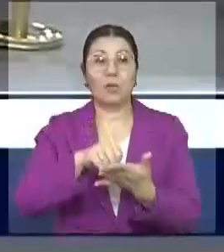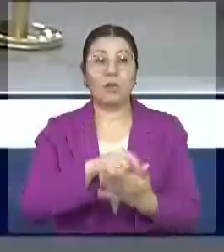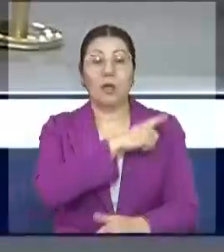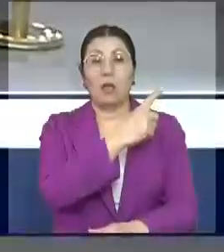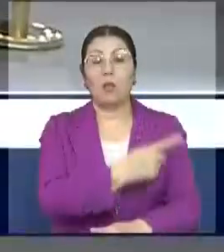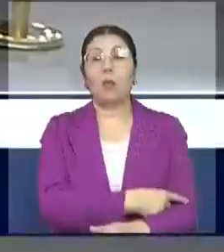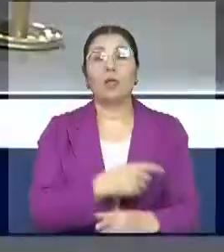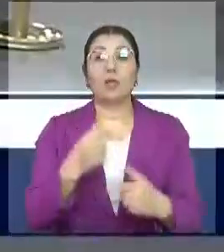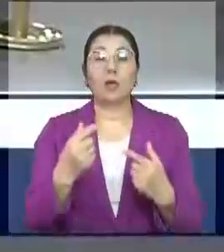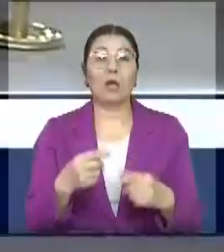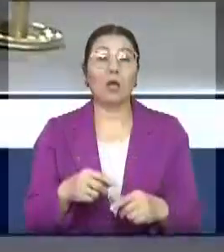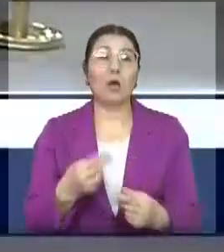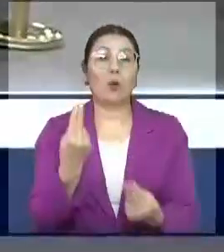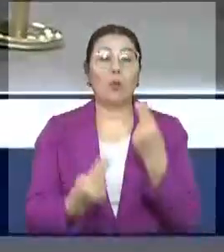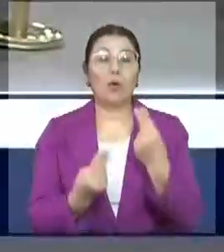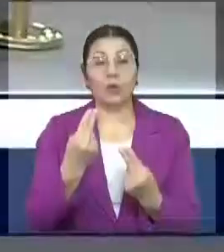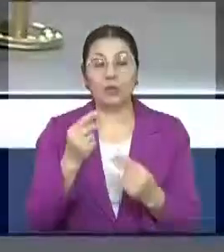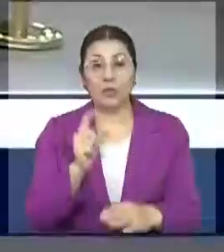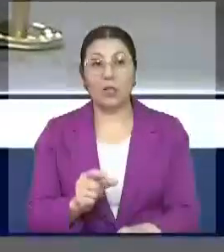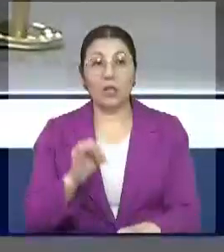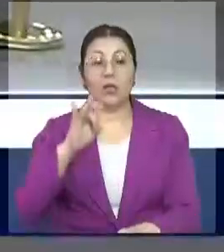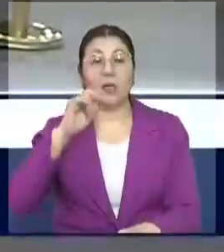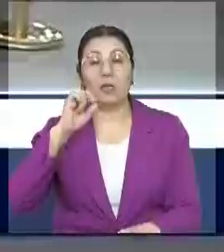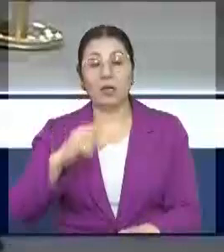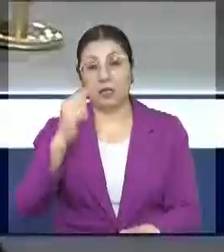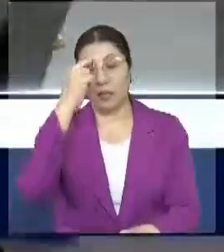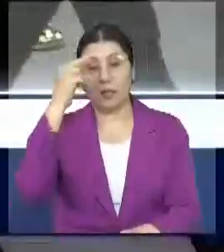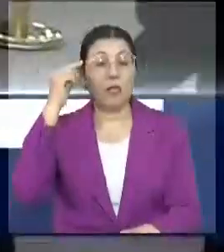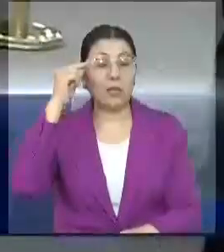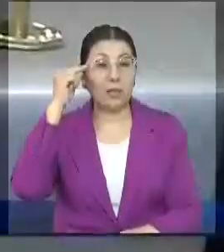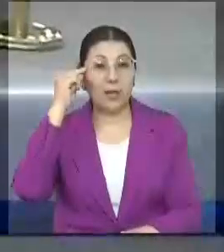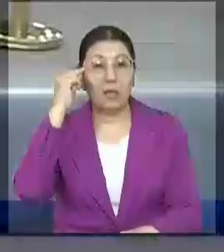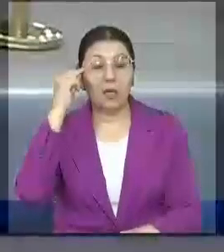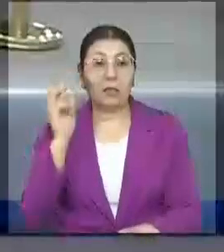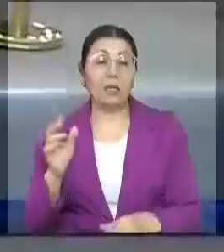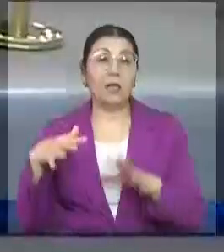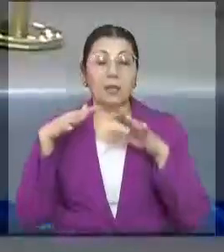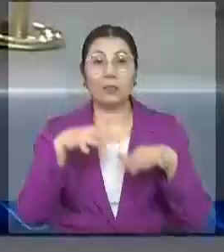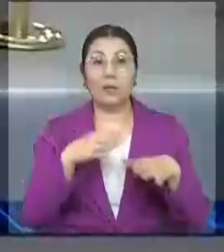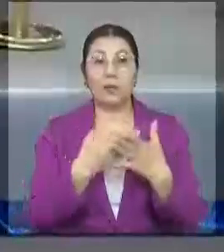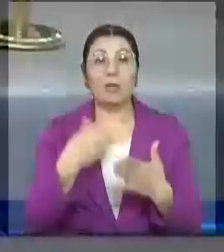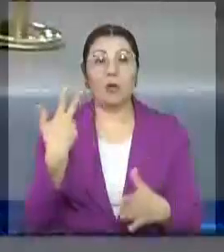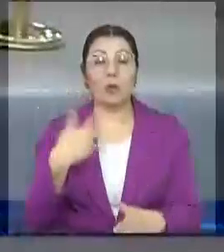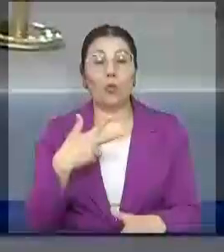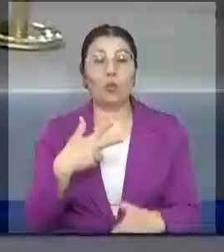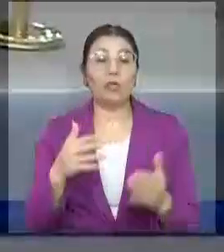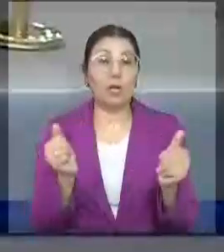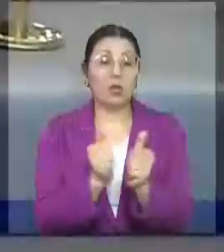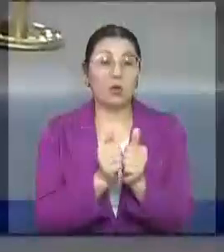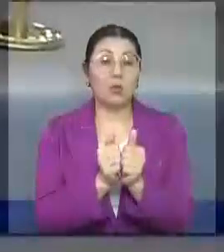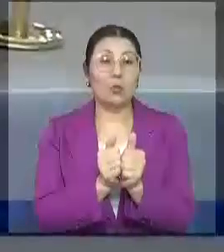ойыншылар Ираннан, Сербиядан, Индия, Қытайдан келіп отыр. 30-ға жуық гроссмейстер ойнап